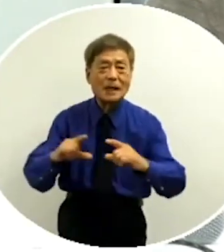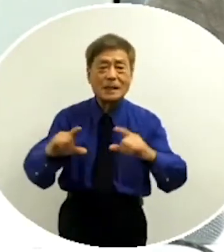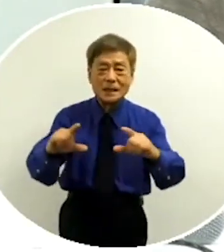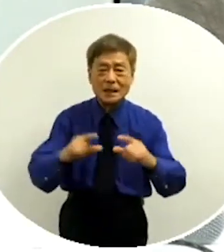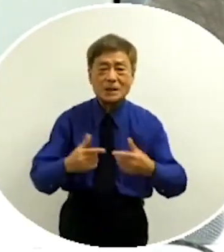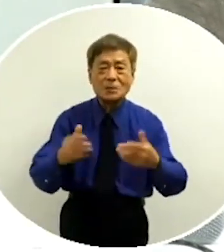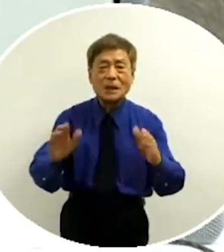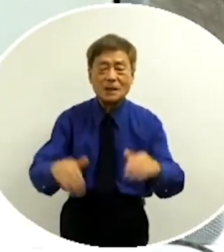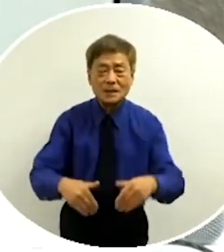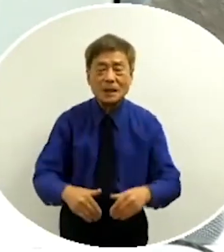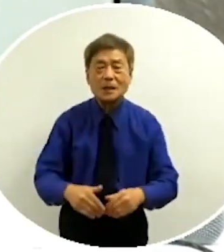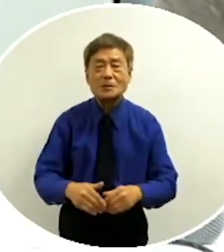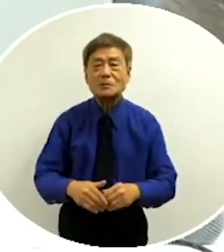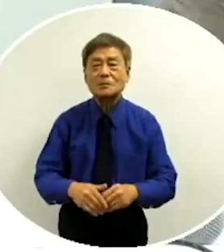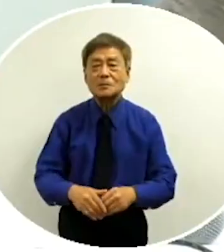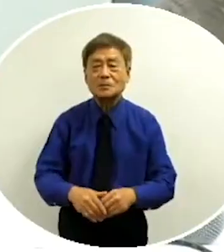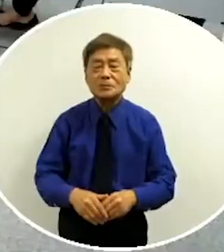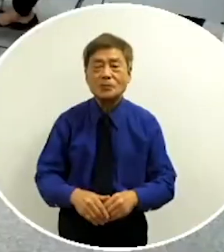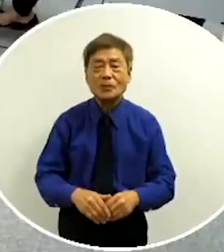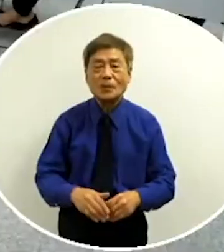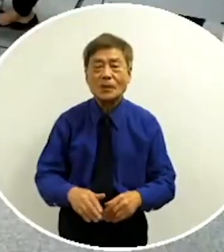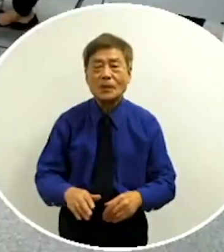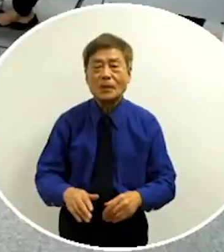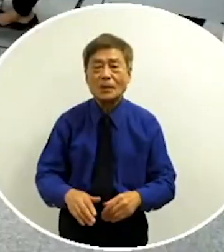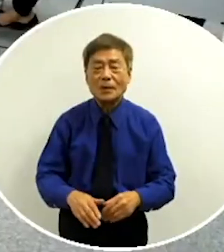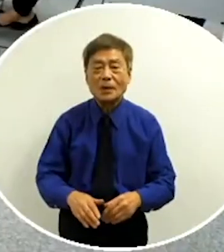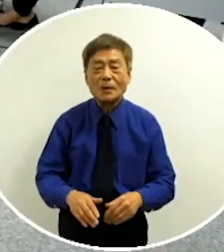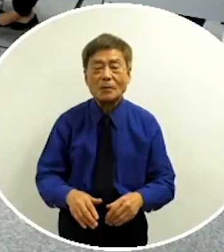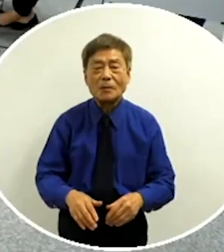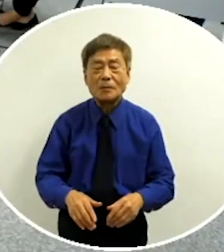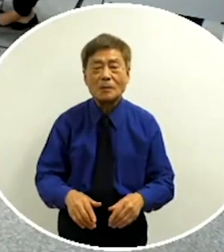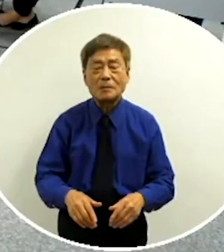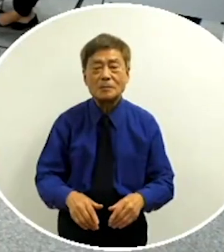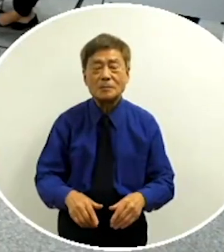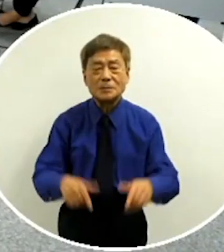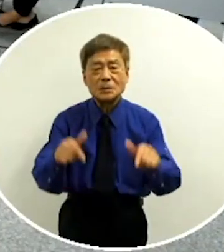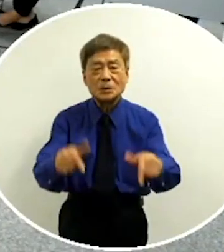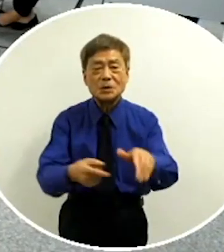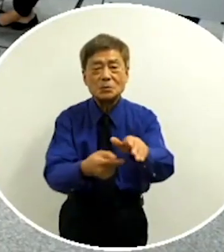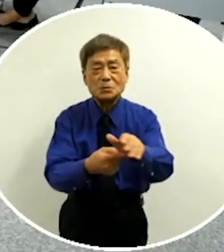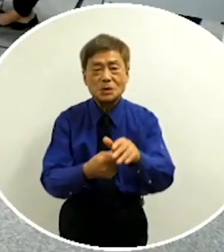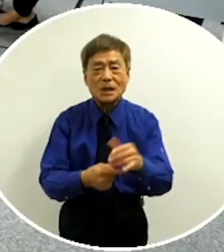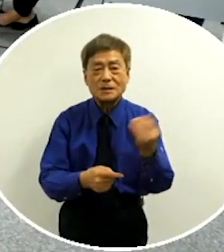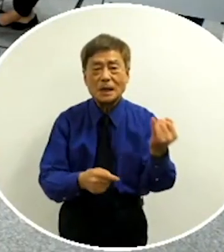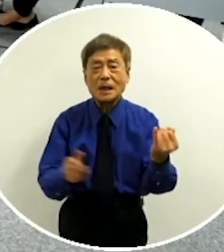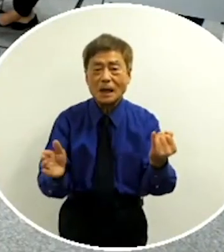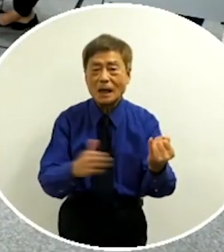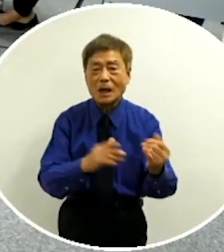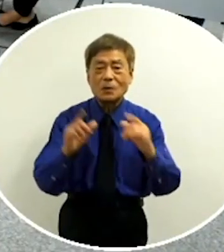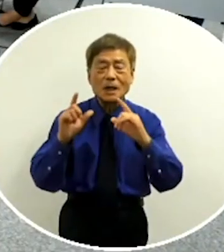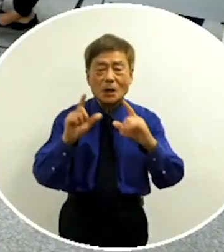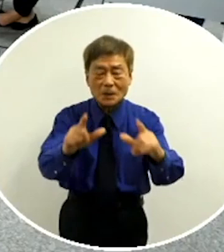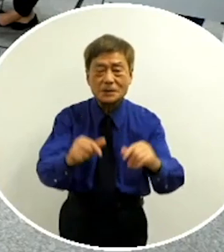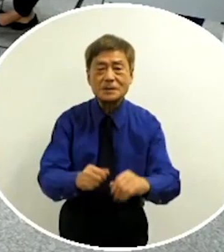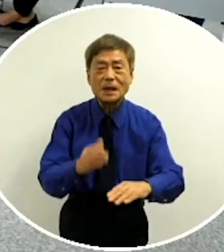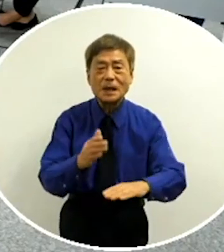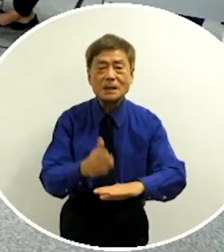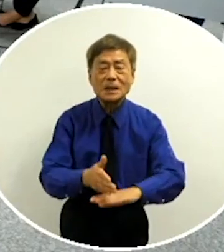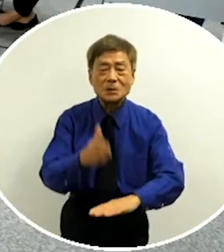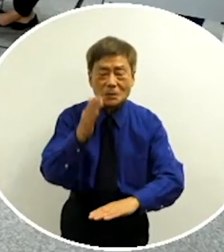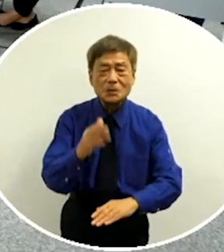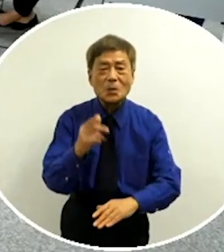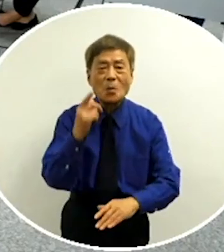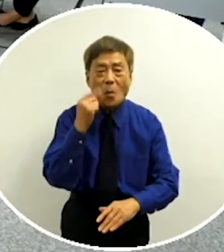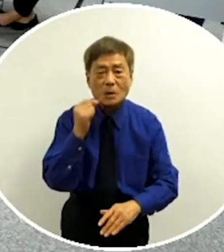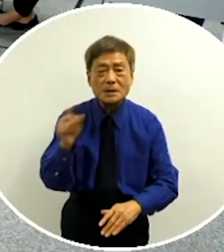宜しくお願いしますはいではこれは西村候補からお願いしますありがとうございます良い事例があっ